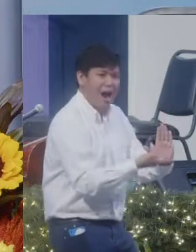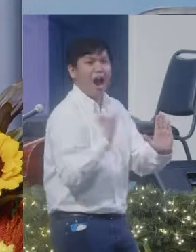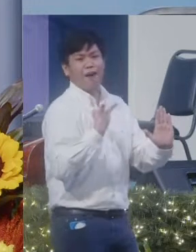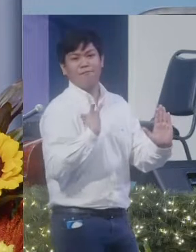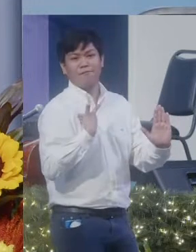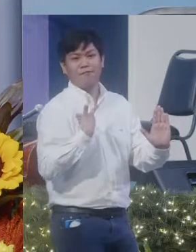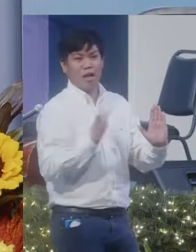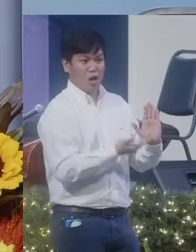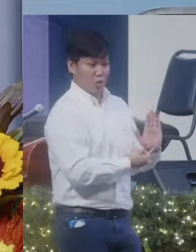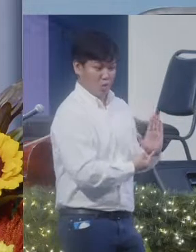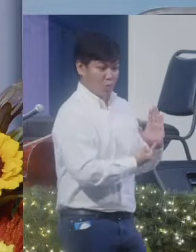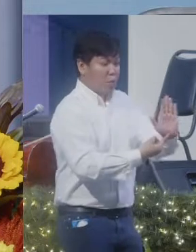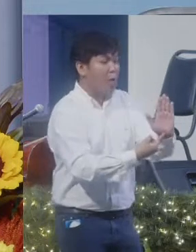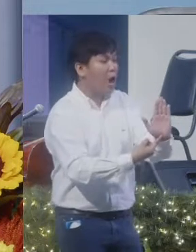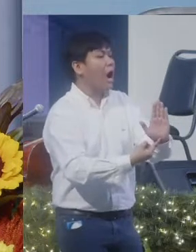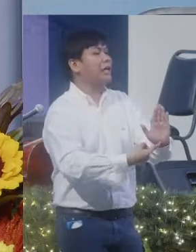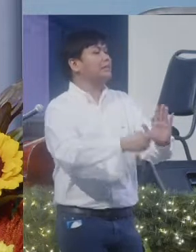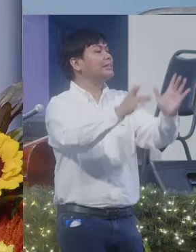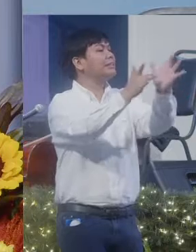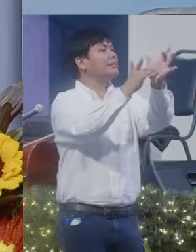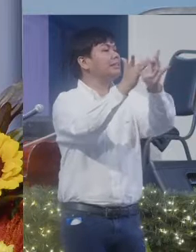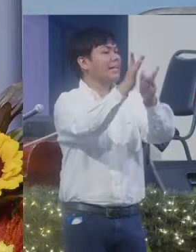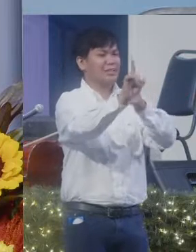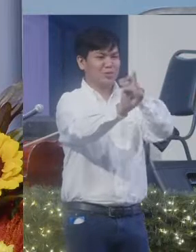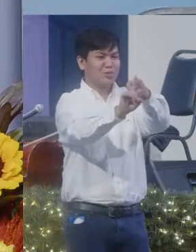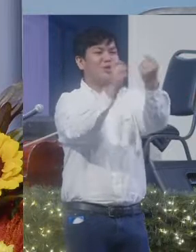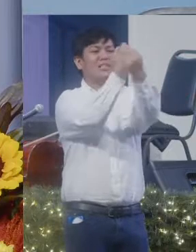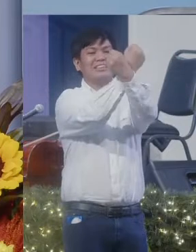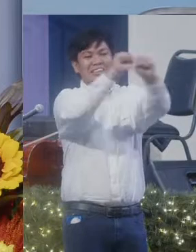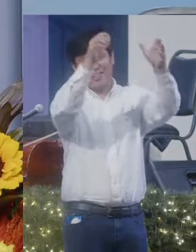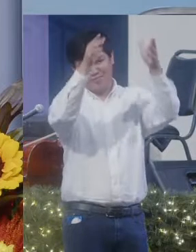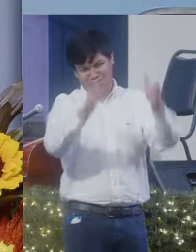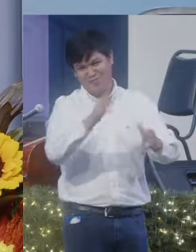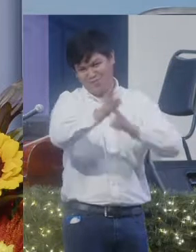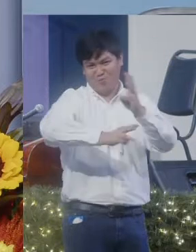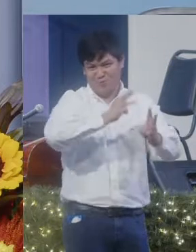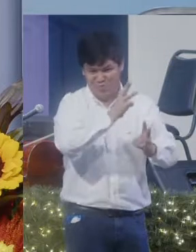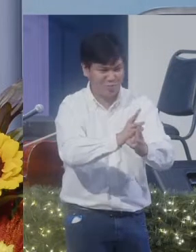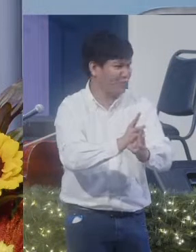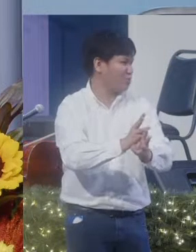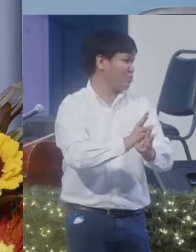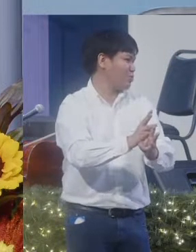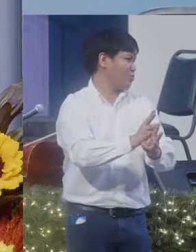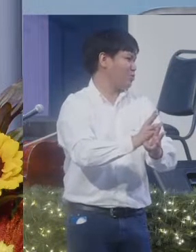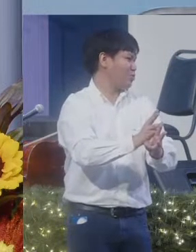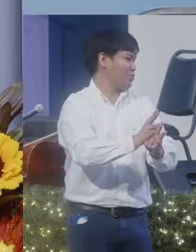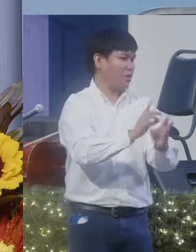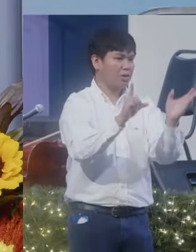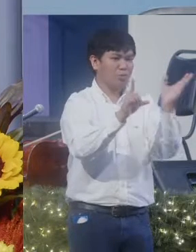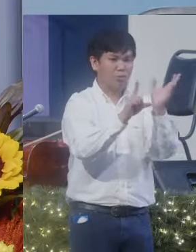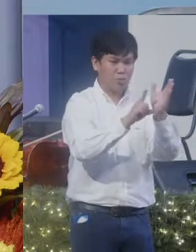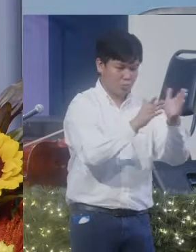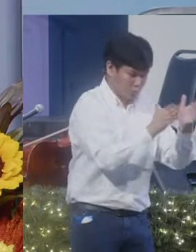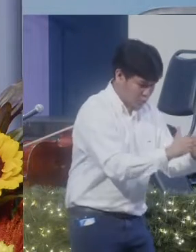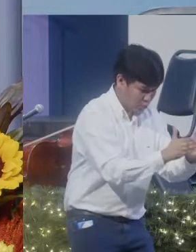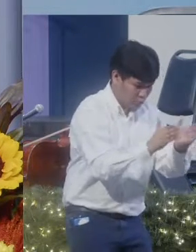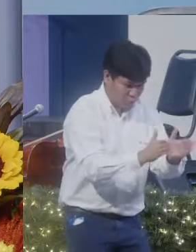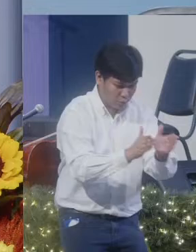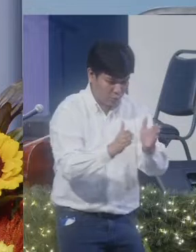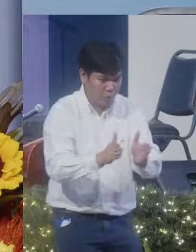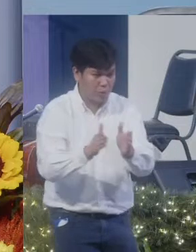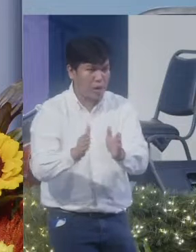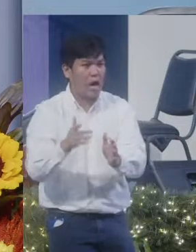daigdig. Ipinakita ito ni Luke sa isang maayos na pagsasalaysay at pagbabalangkas